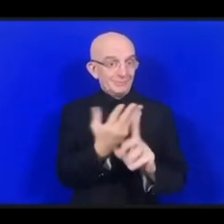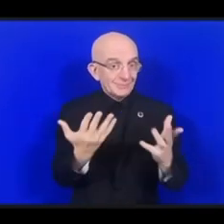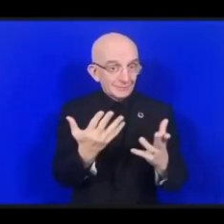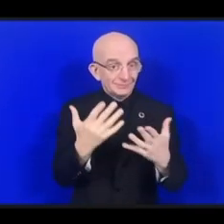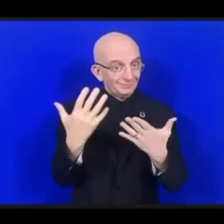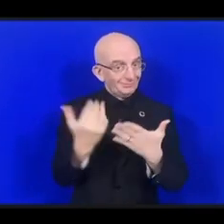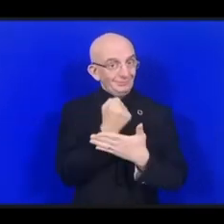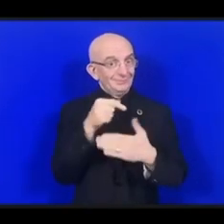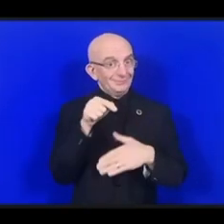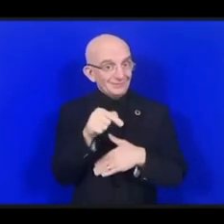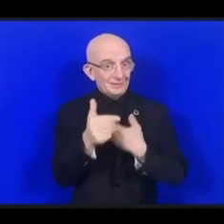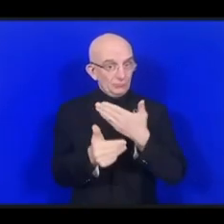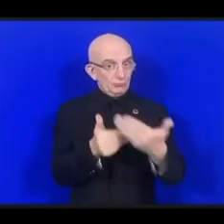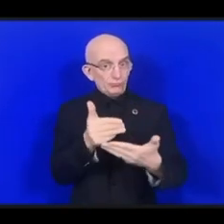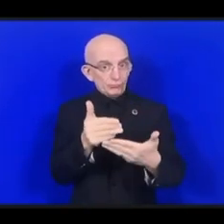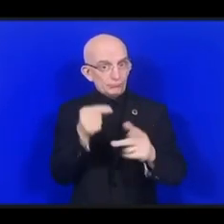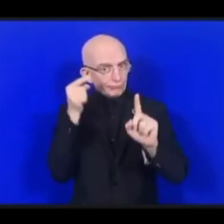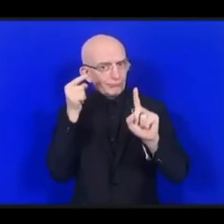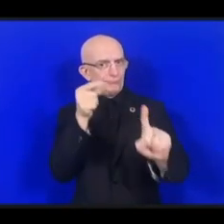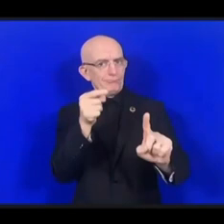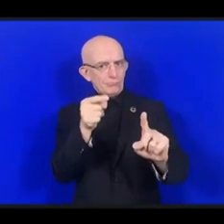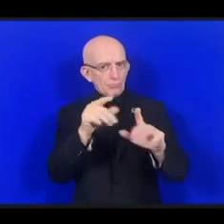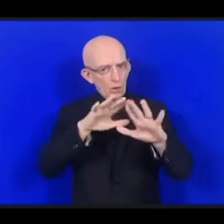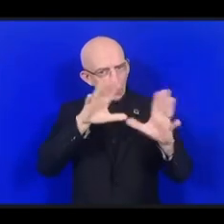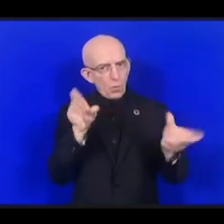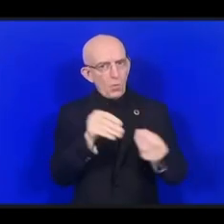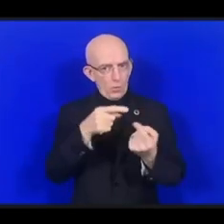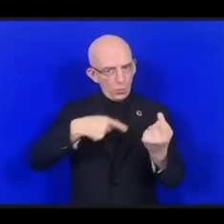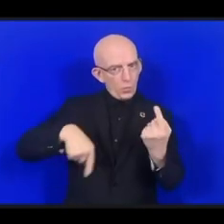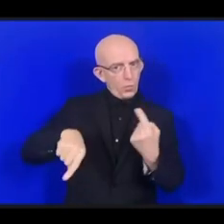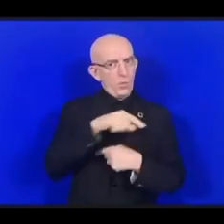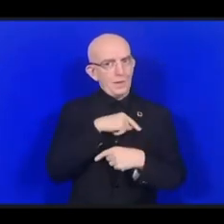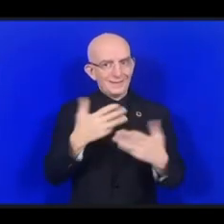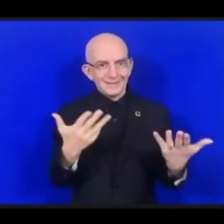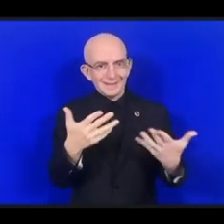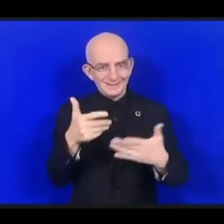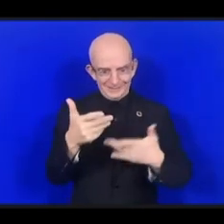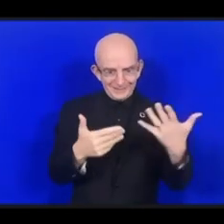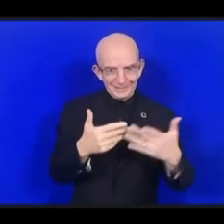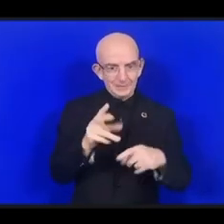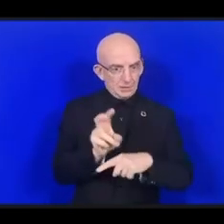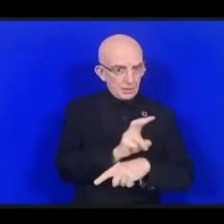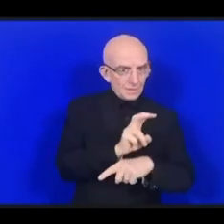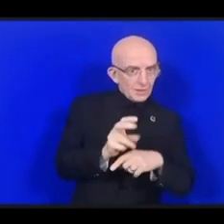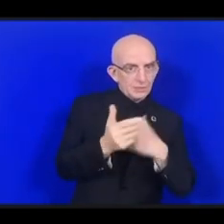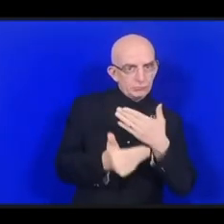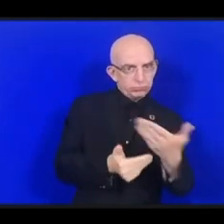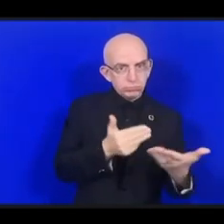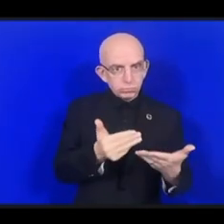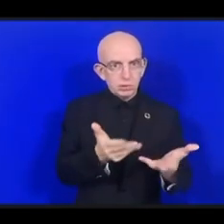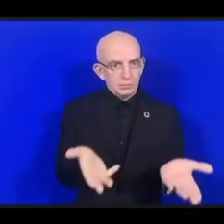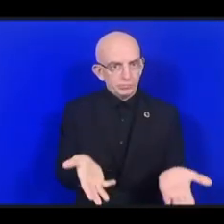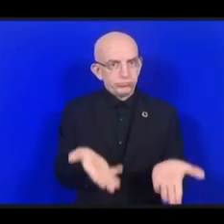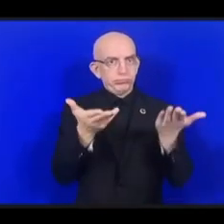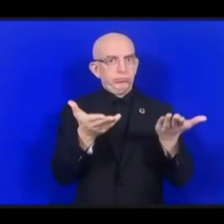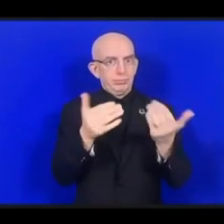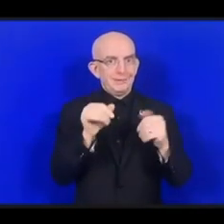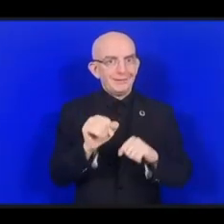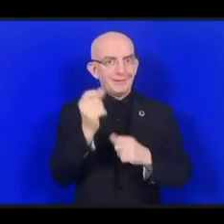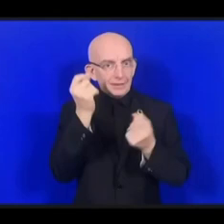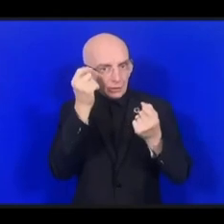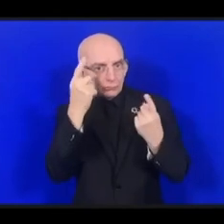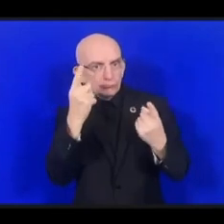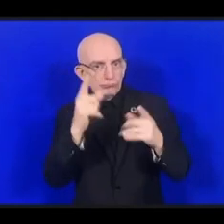高和用户以及决策者的数据素养。我们需要更多这样的活